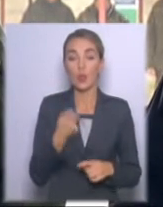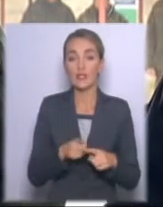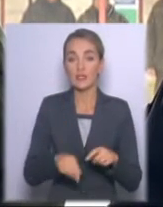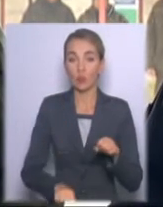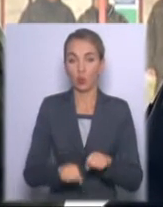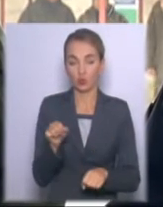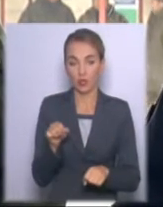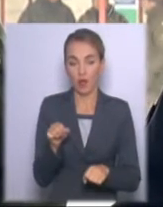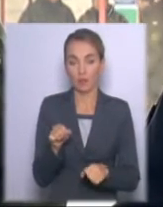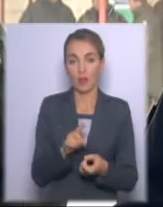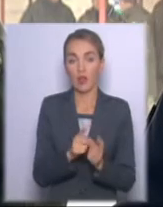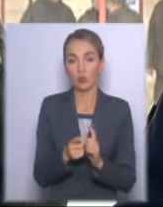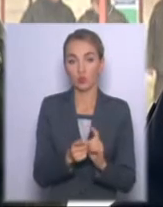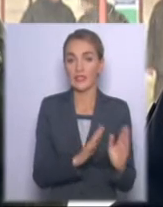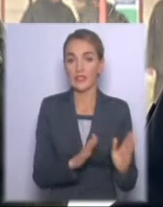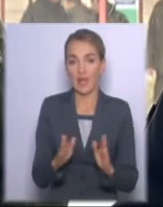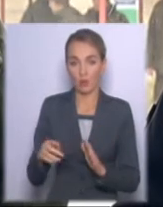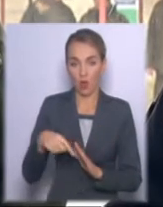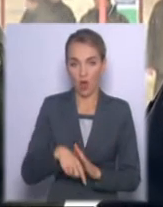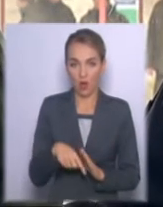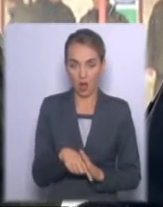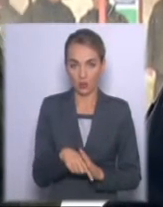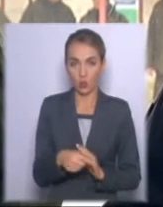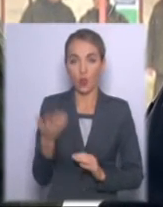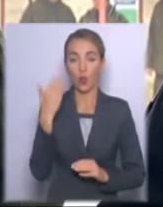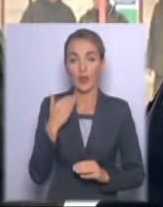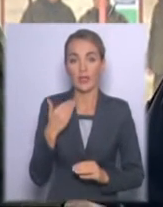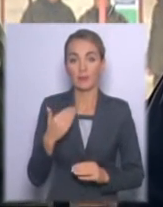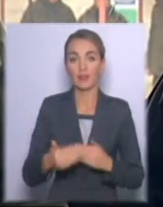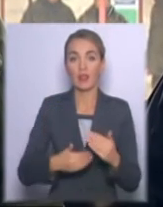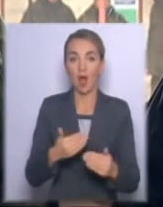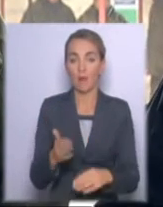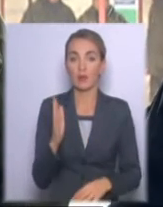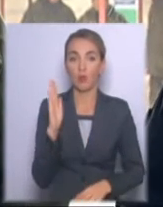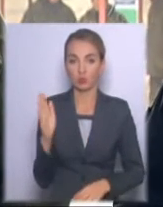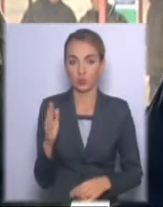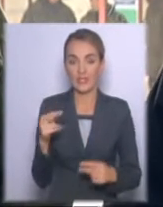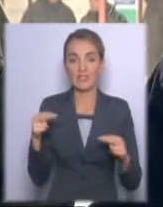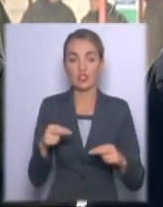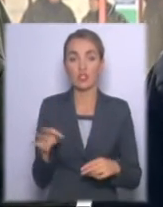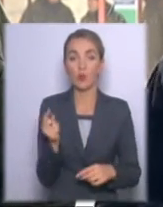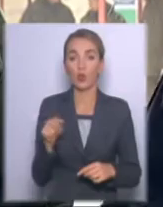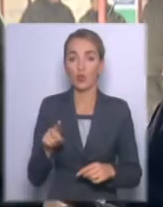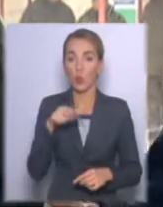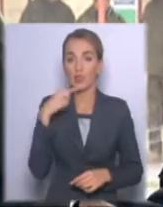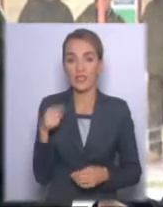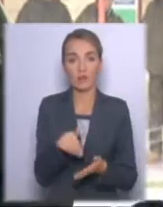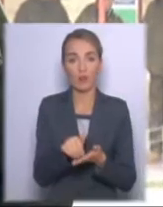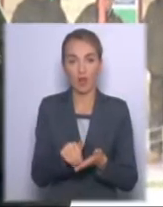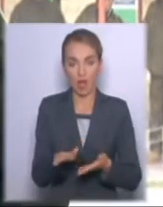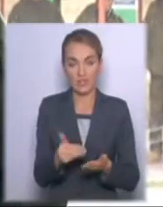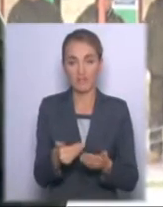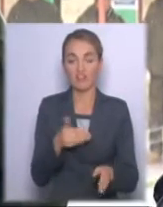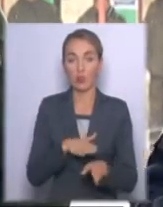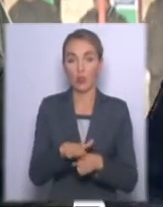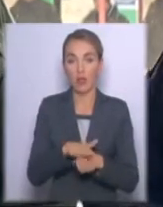порушення набудуть системного характеру, коли динаміка буде свідчити про те, що Росія відмовляється від